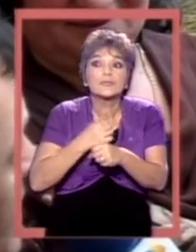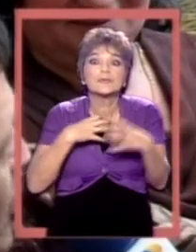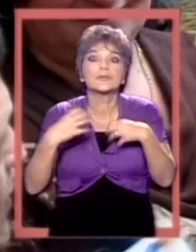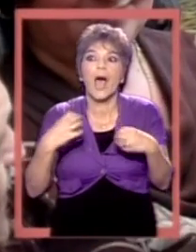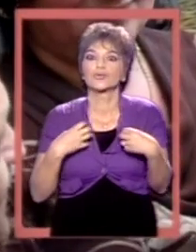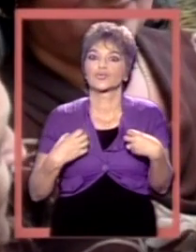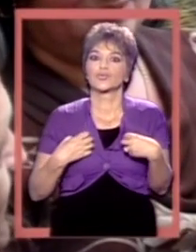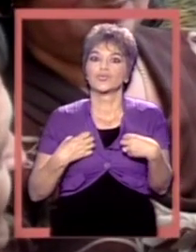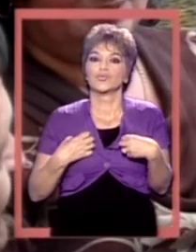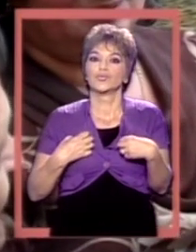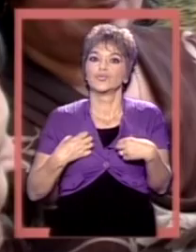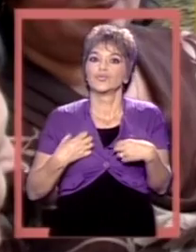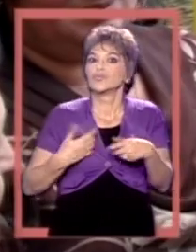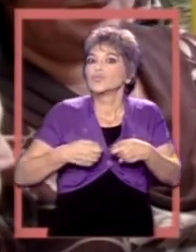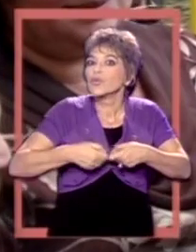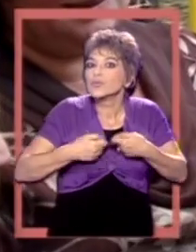Cine i-a învățat rolul?